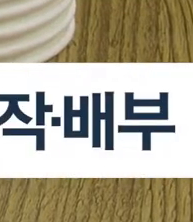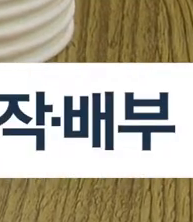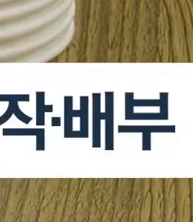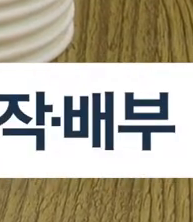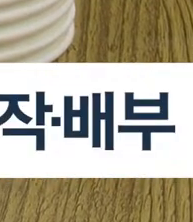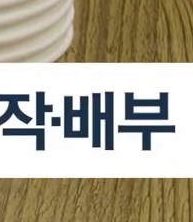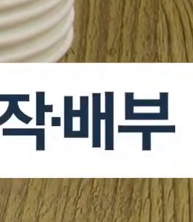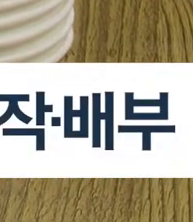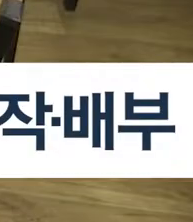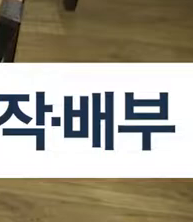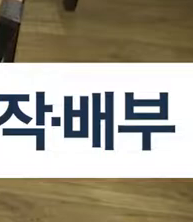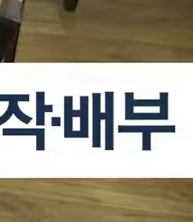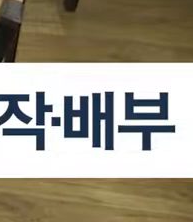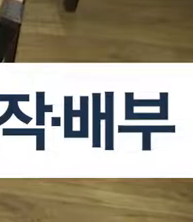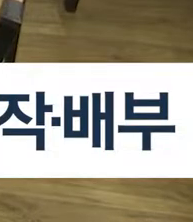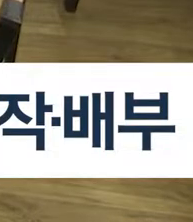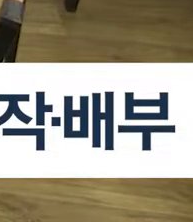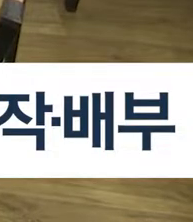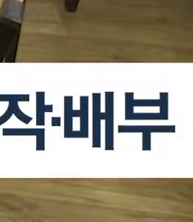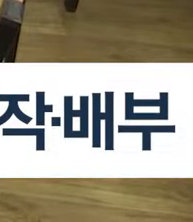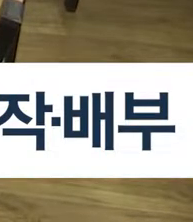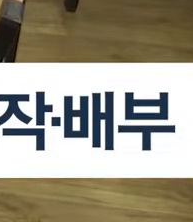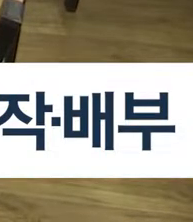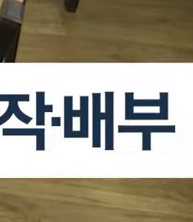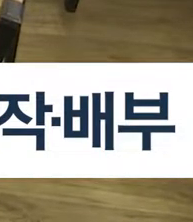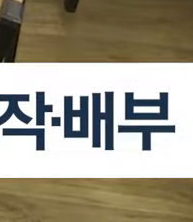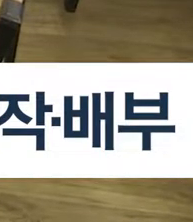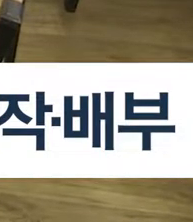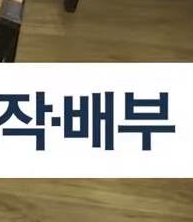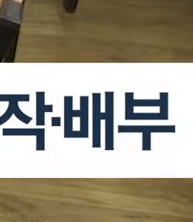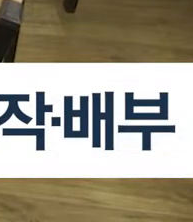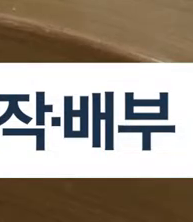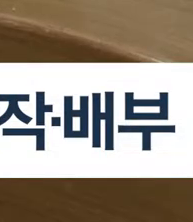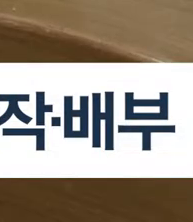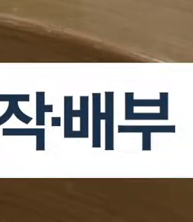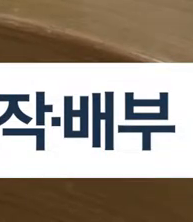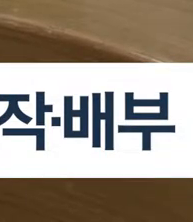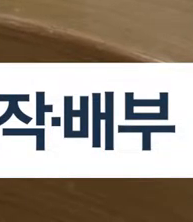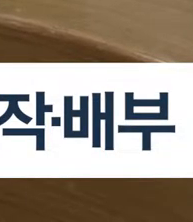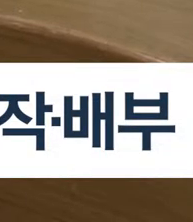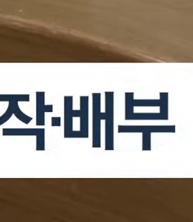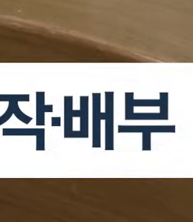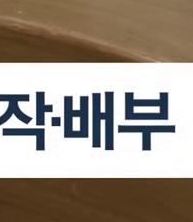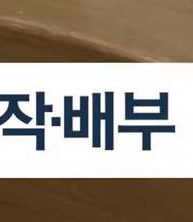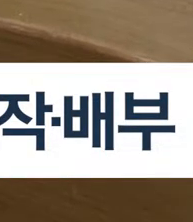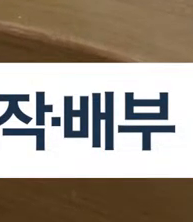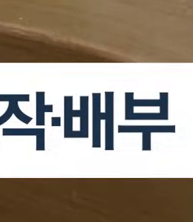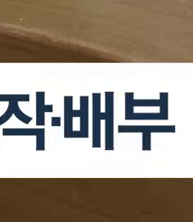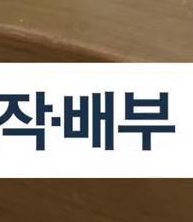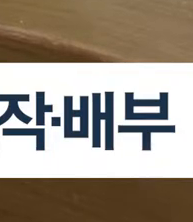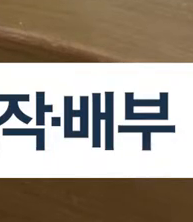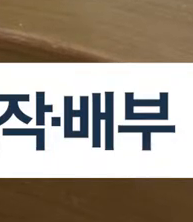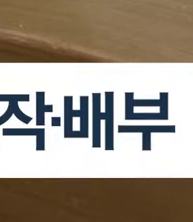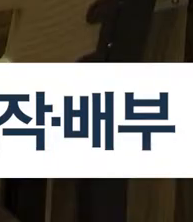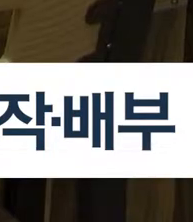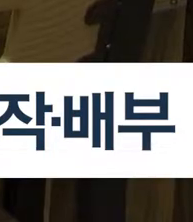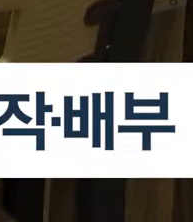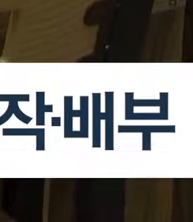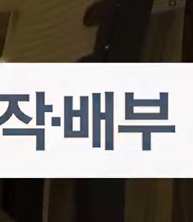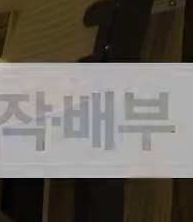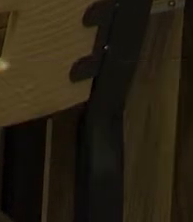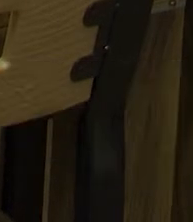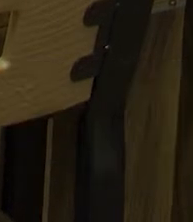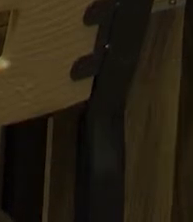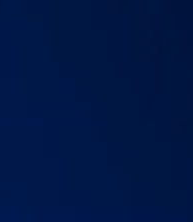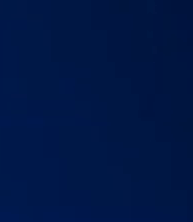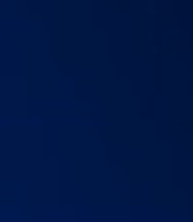강서구가 음식점 이용에 불편함이 없도록 지역 내 일반 음식점 300개소를 대상으로 백신 접종 완료자 동석 안내판을 제작